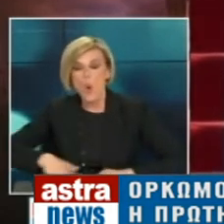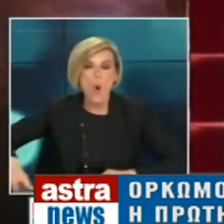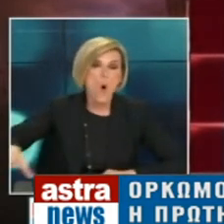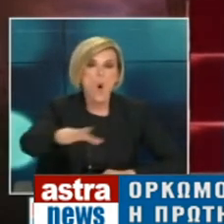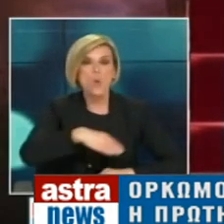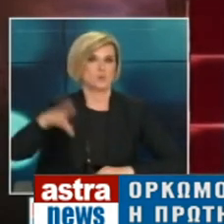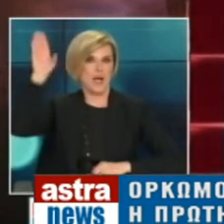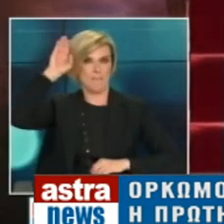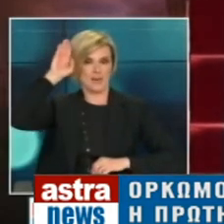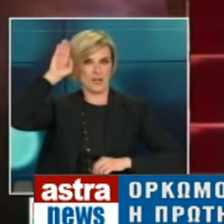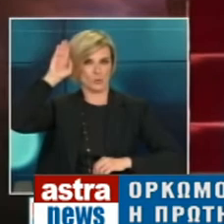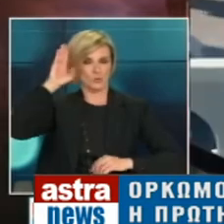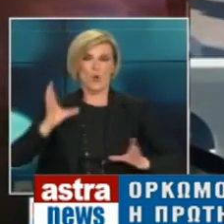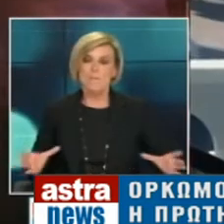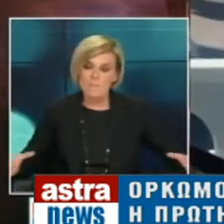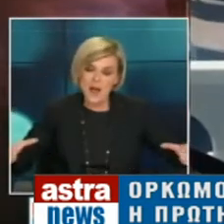Αμερικανούς ανεξαιρέτως.